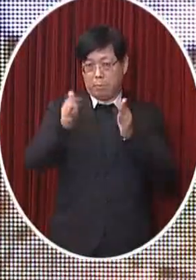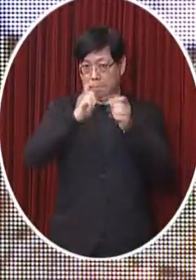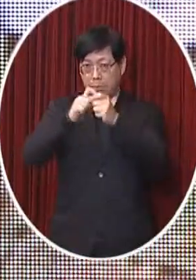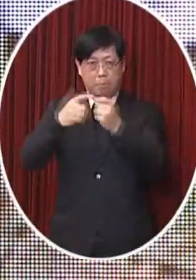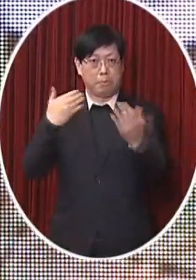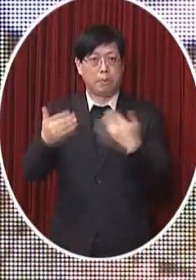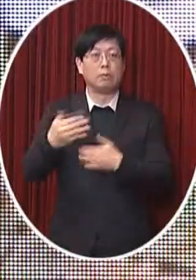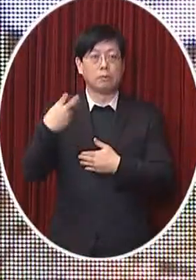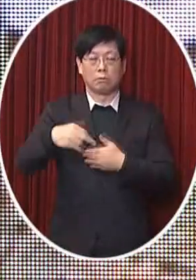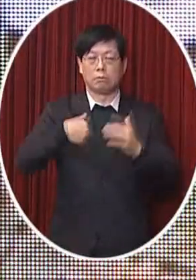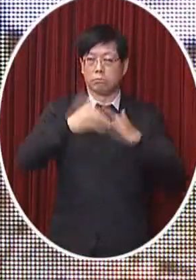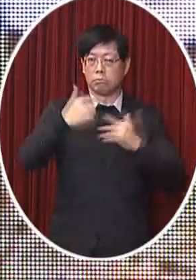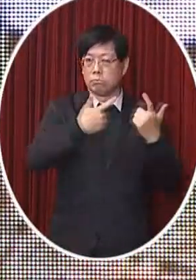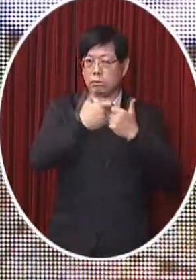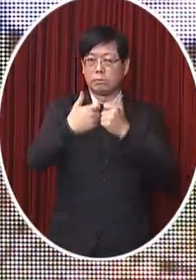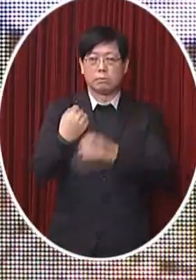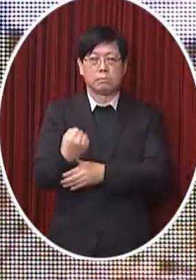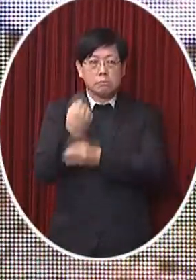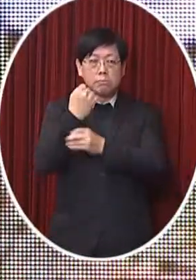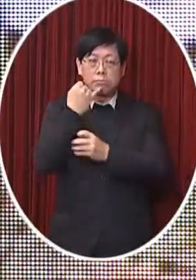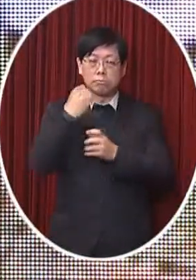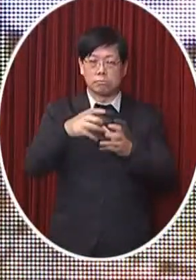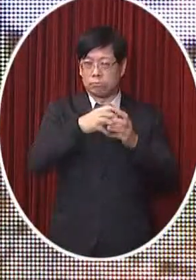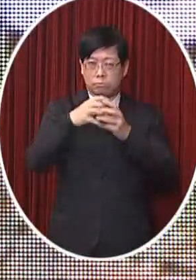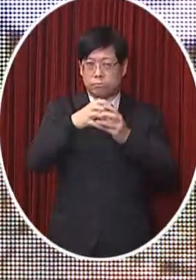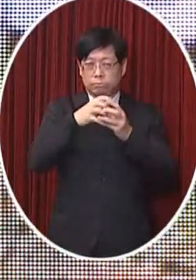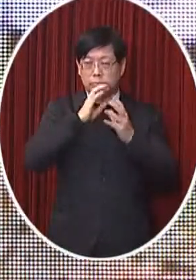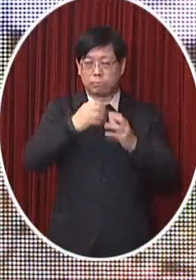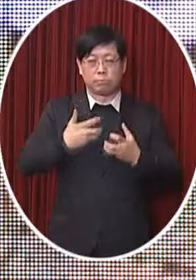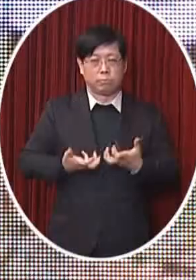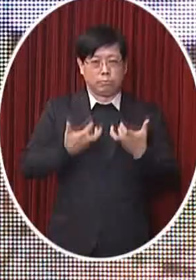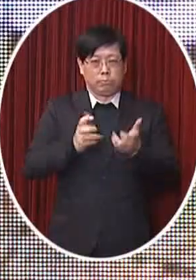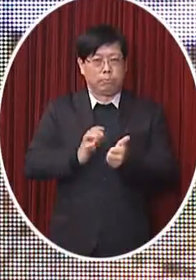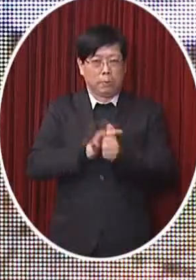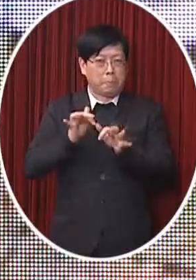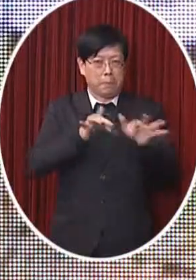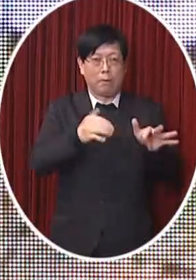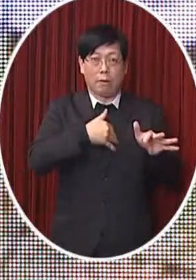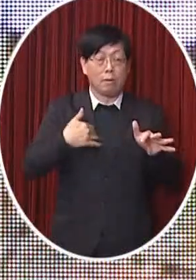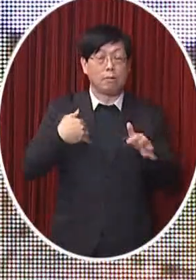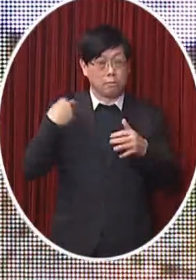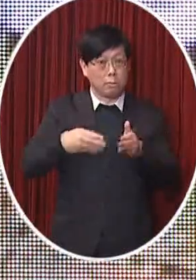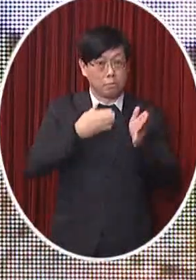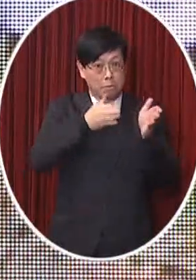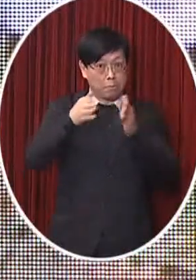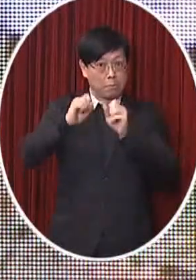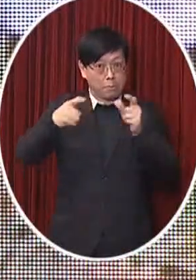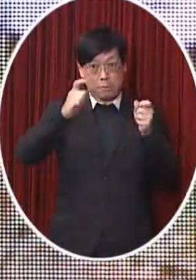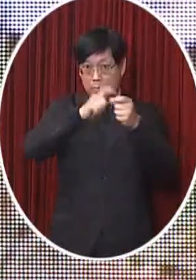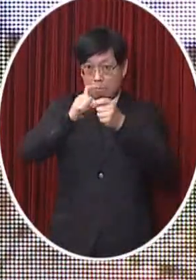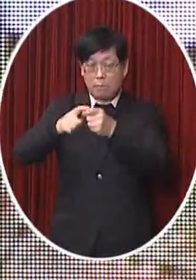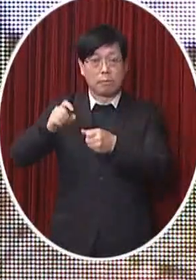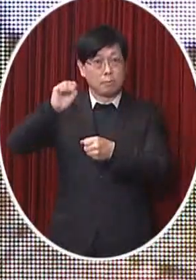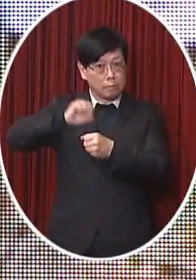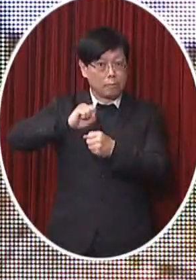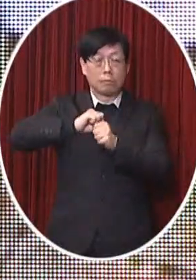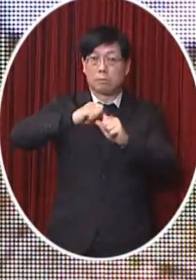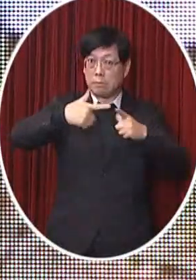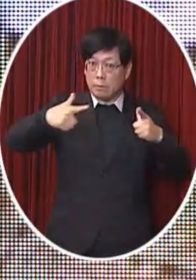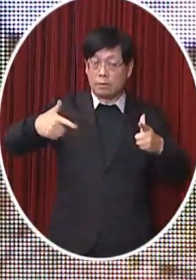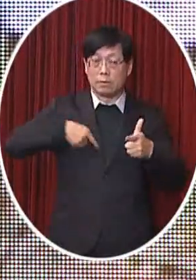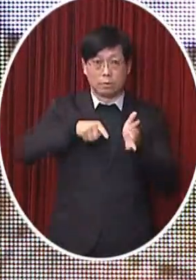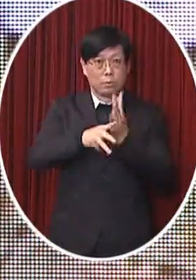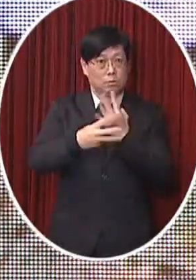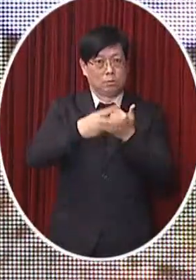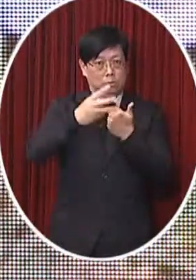能够相互的支援，发挥总体的战力。同时，也可以针对不同的任务，施以不同强度、不同专业